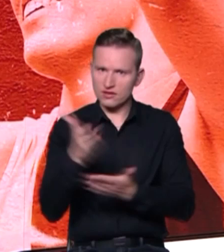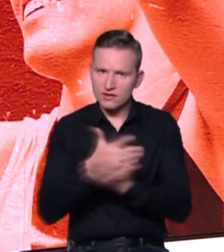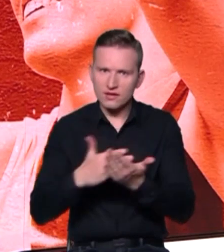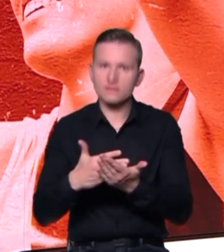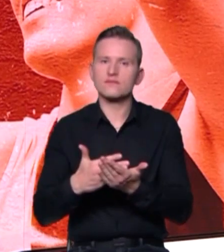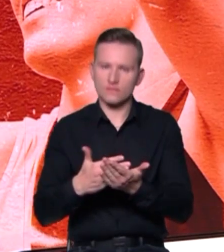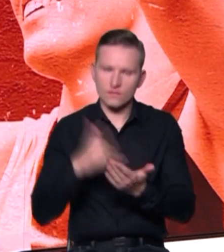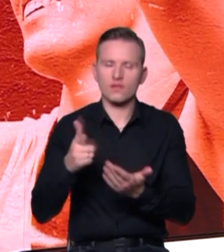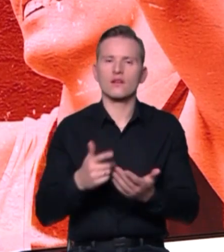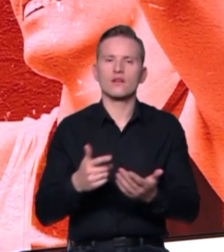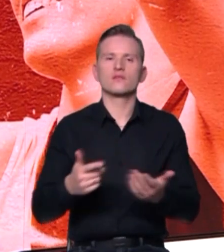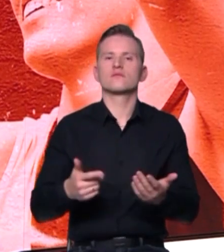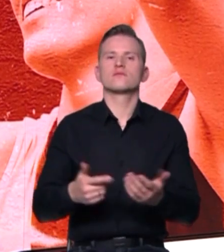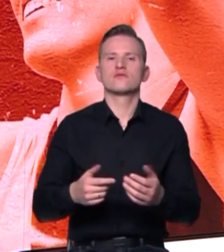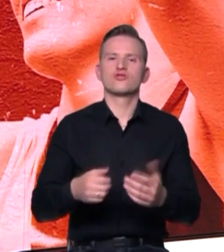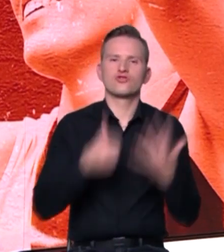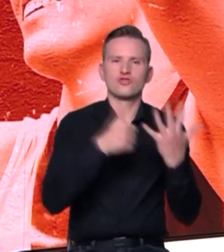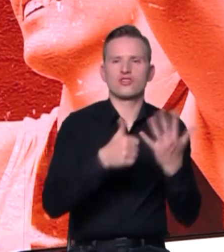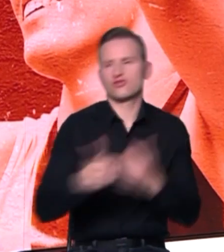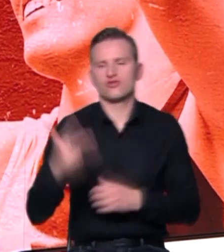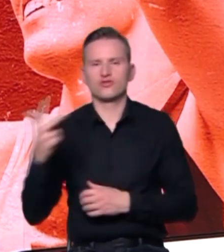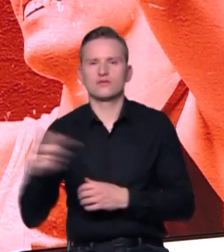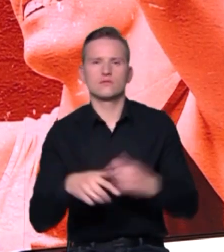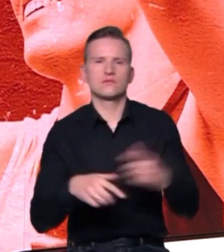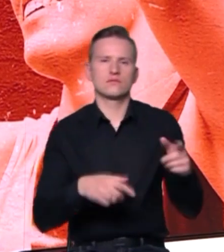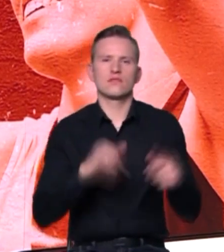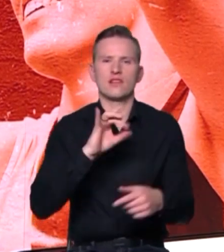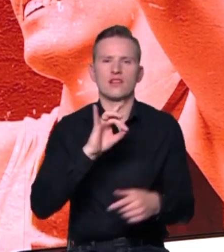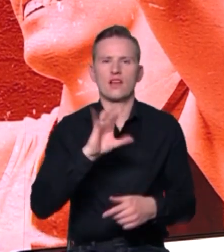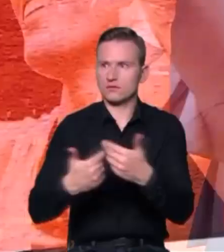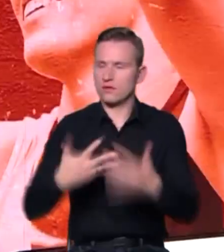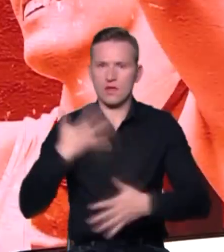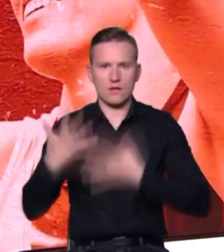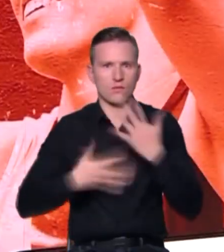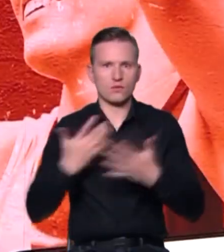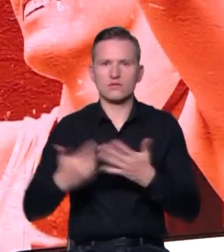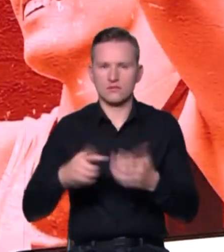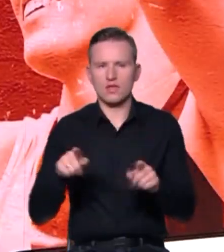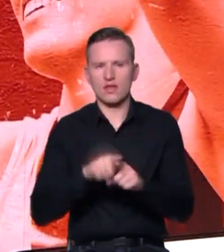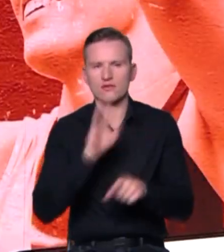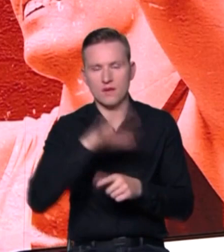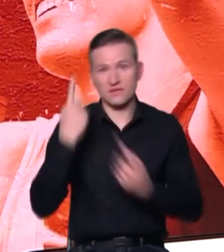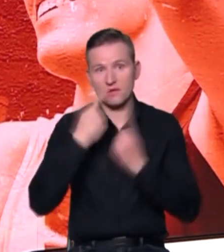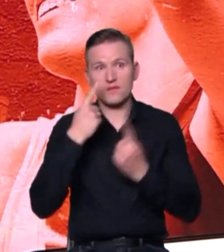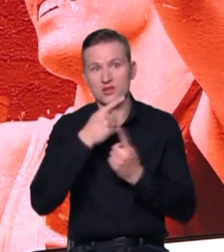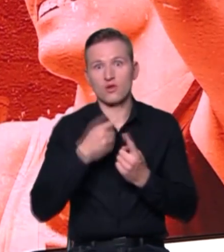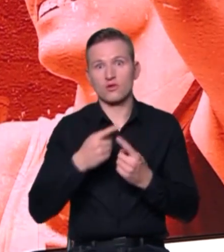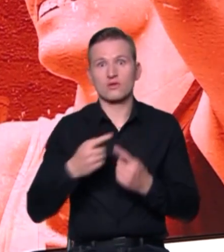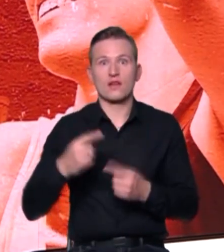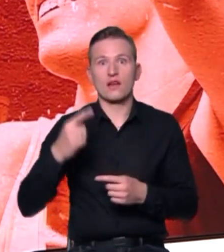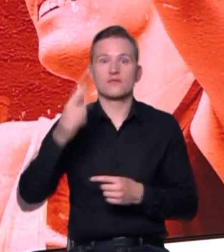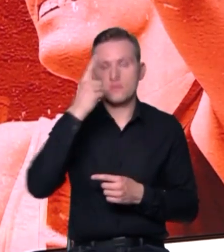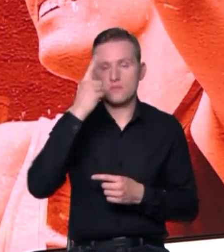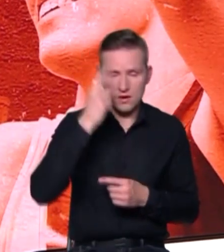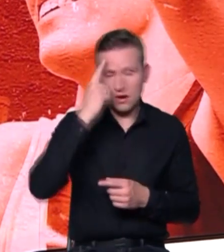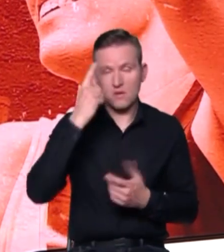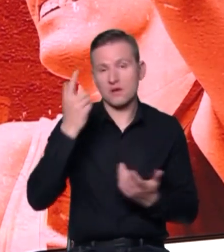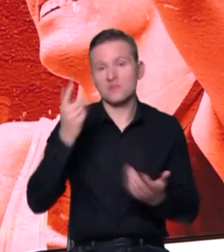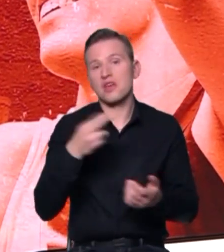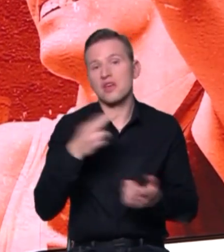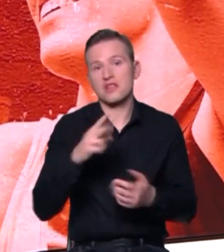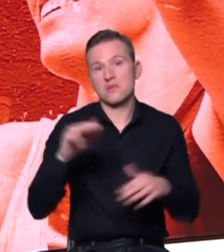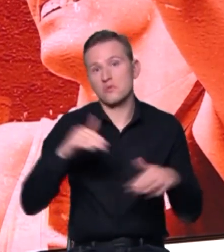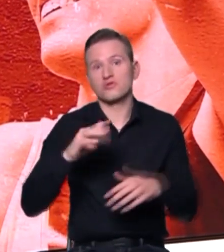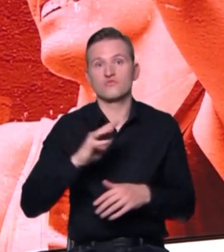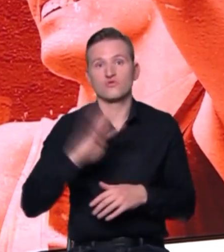zwyciężyła finalnie 6-3. Na pewno takie mecze z takim przebiegiem, bo nie da się... stresu, na pewno. Jak nie później.